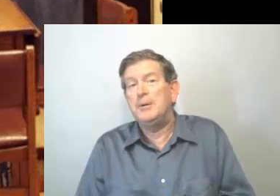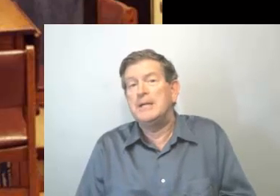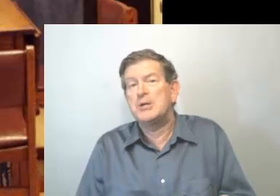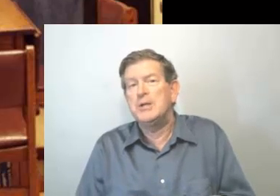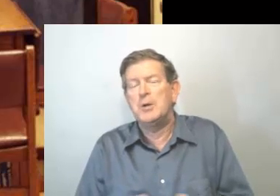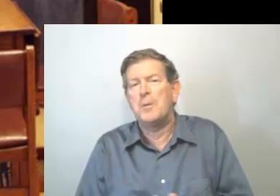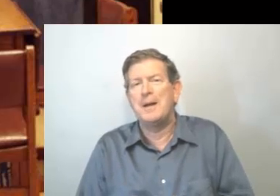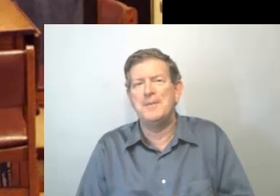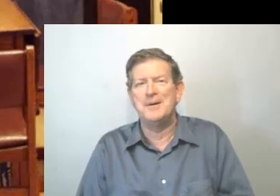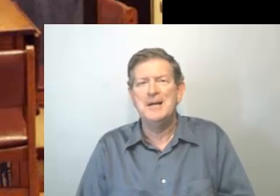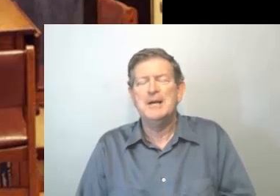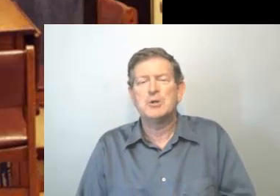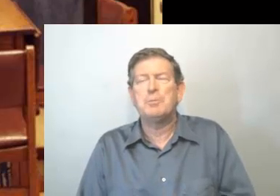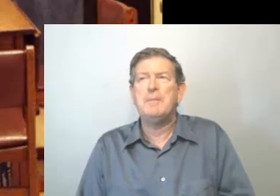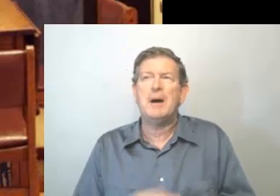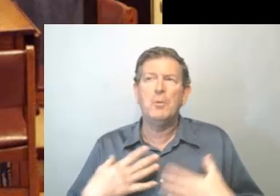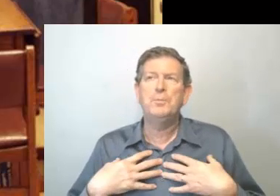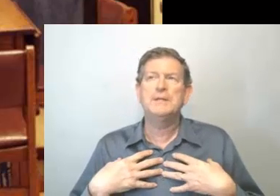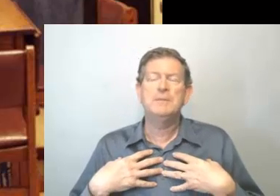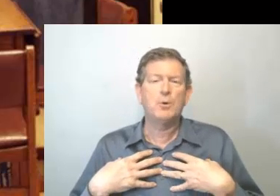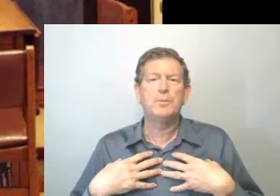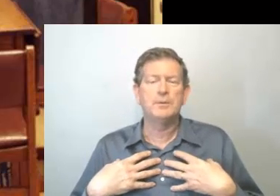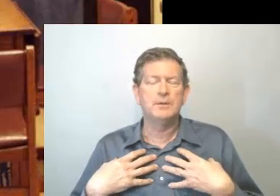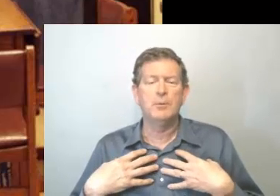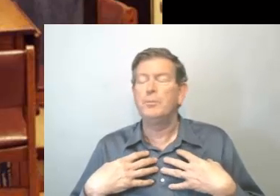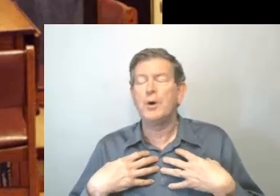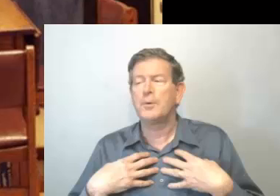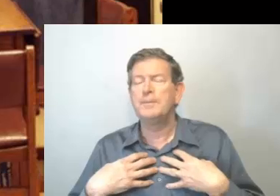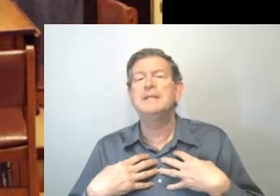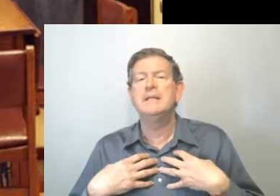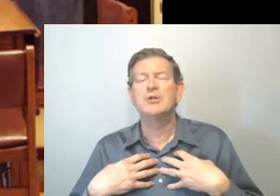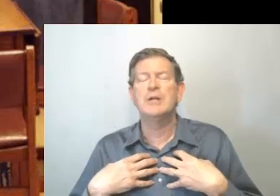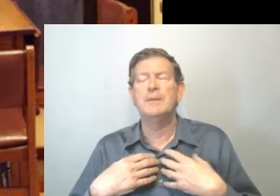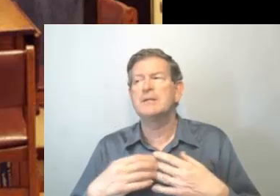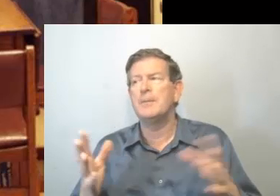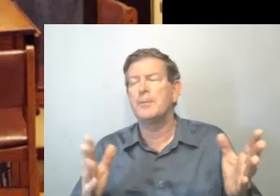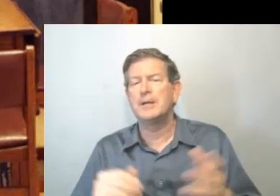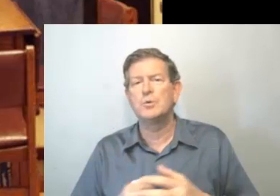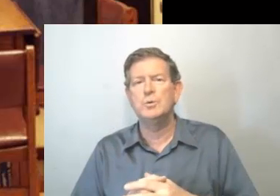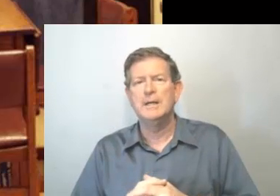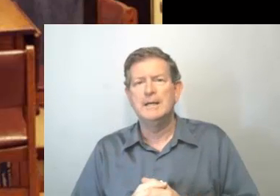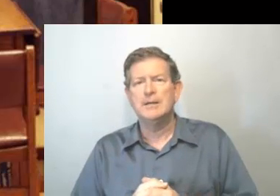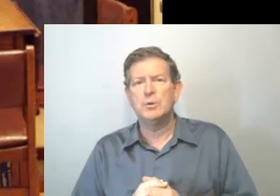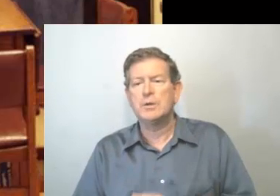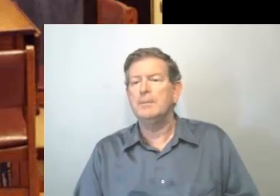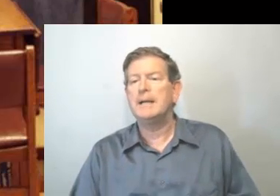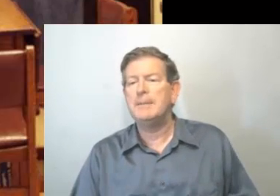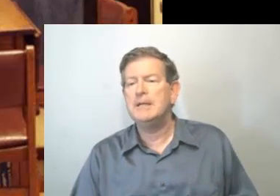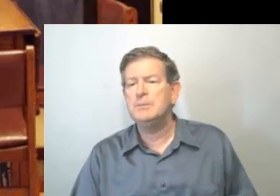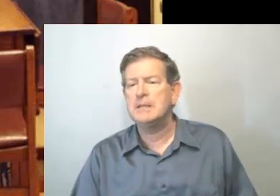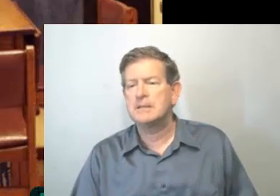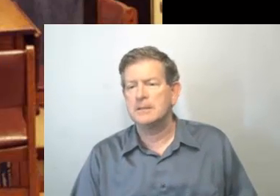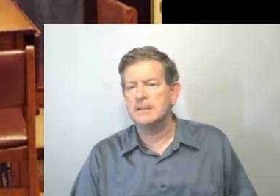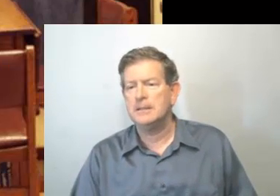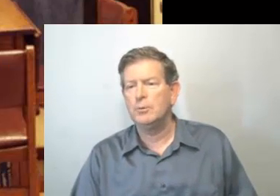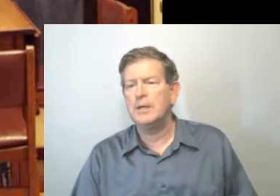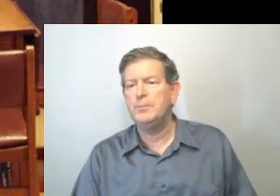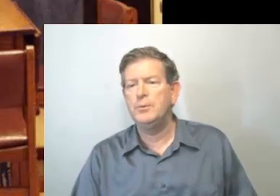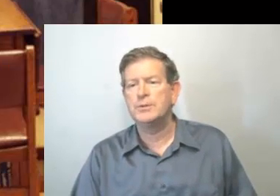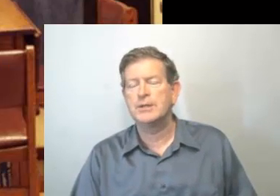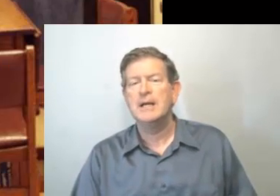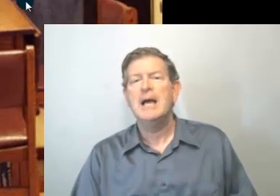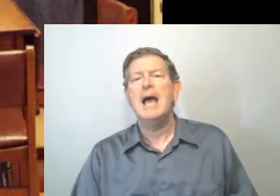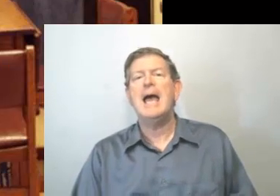même pas le déjeuner normalement. Je prépare mon propre petit déjeuner, mais c'est à peu près tout. Donc, Madame Nesbitt, hein,